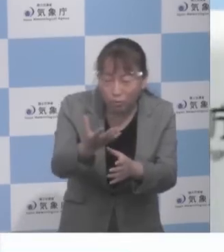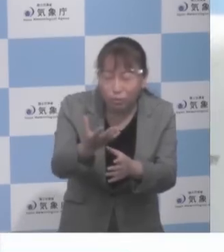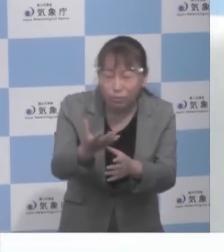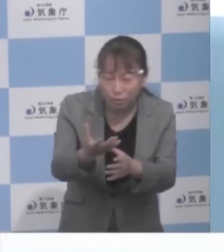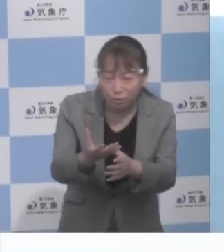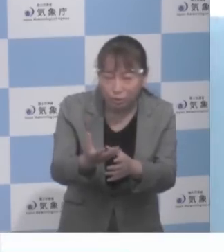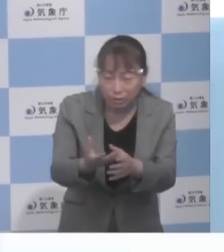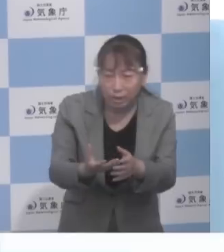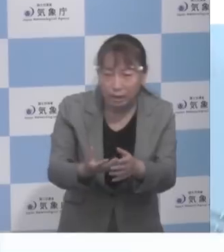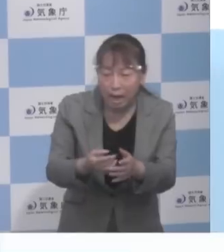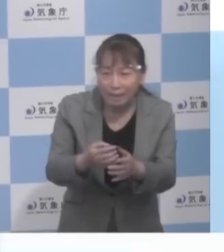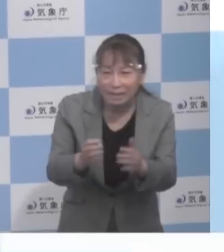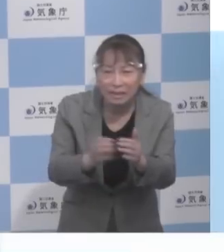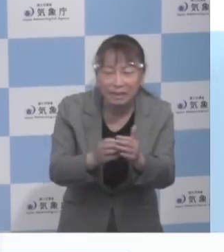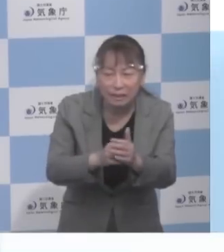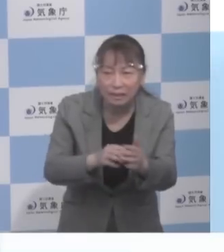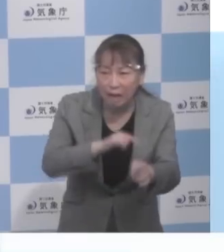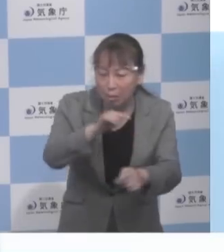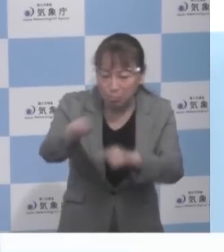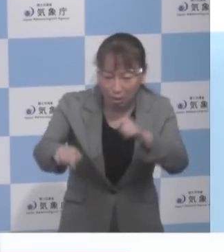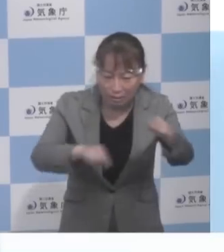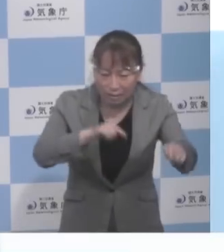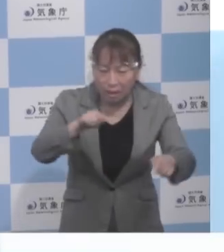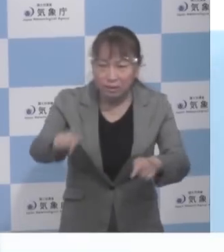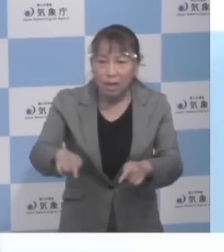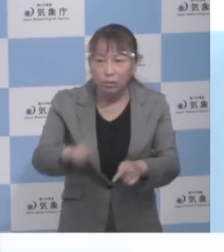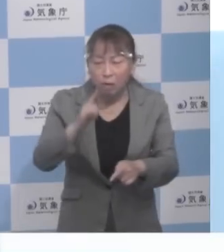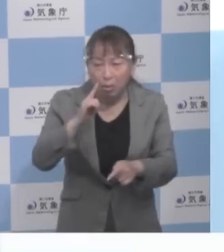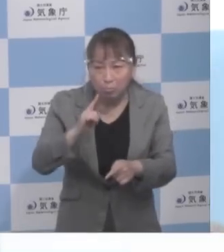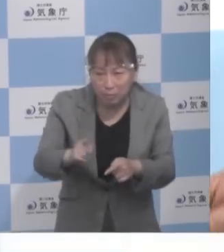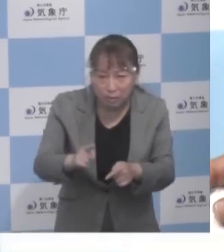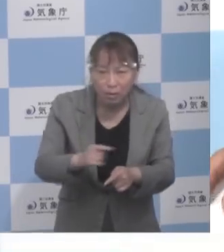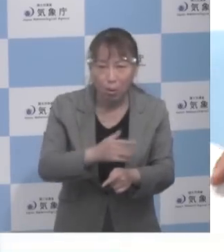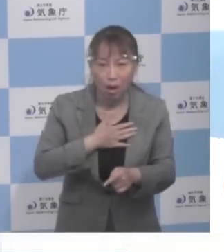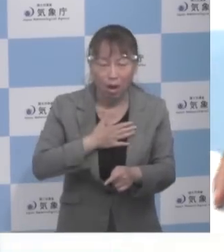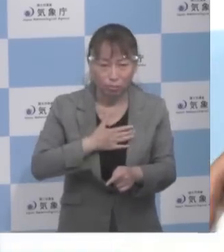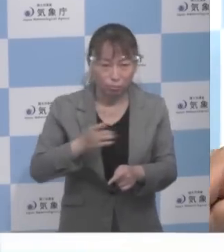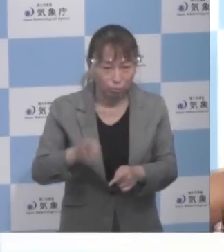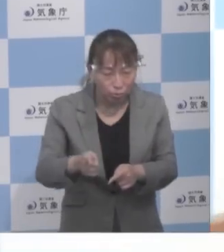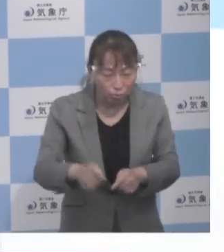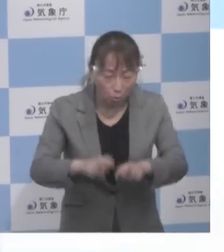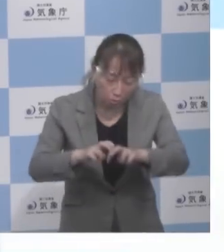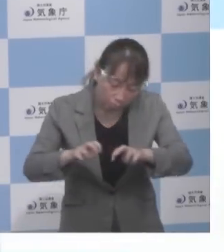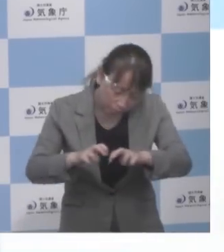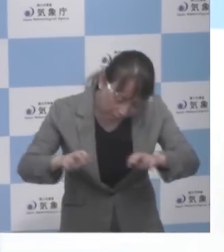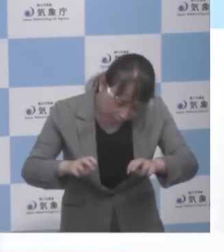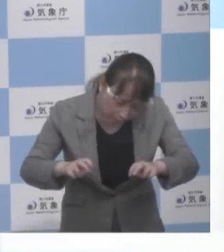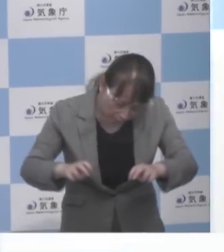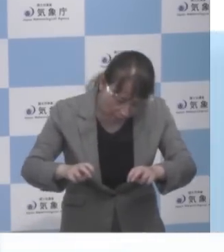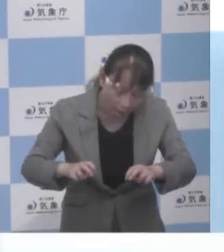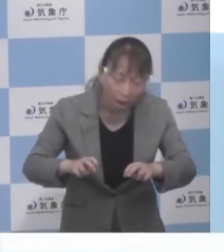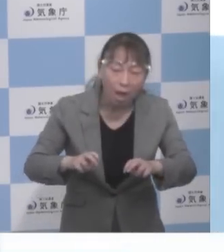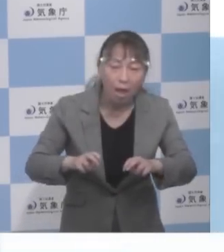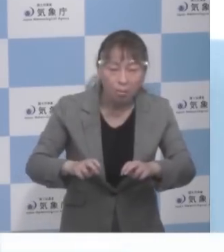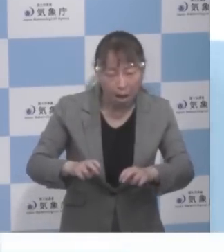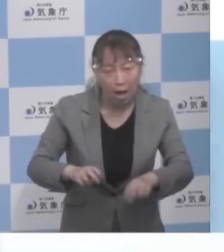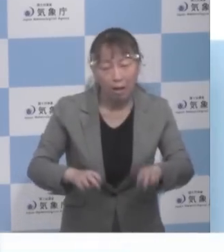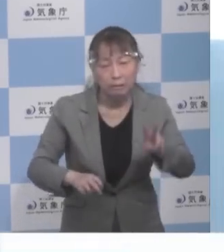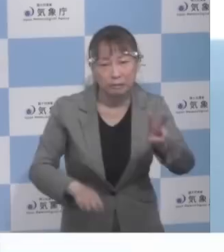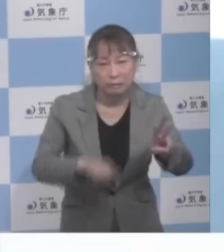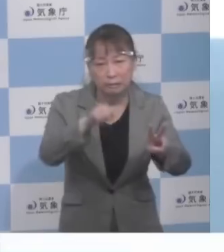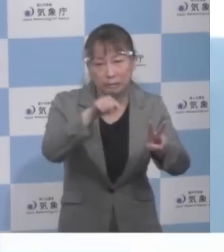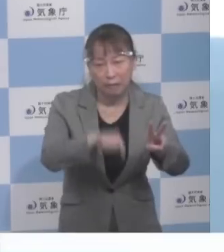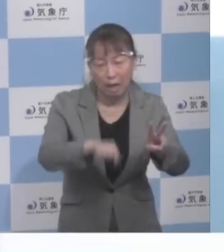が見えます。こういったことを分析して、緊急的には 2.5 キロまで噴石を飛ばしたので、